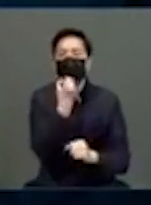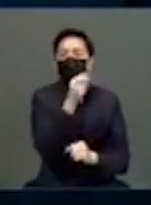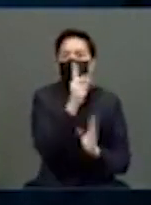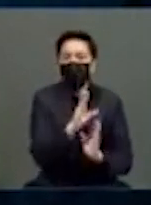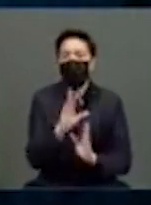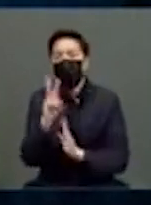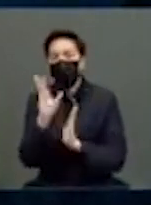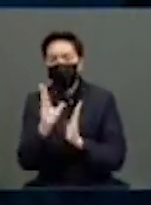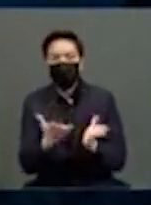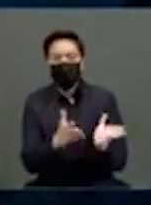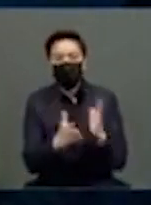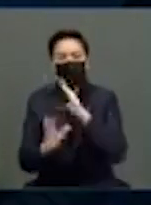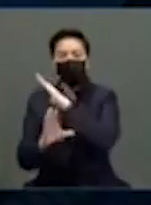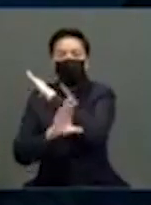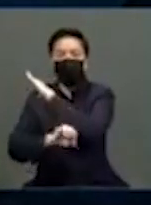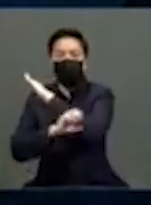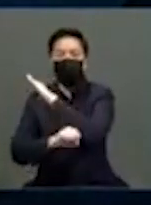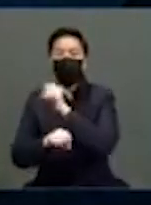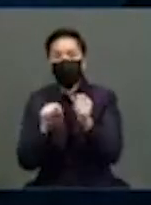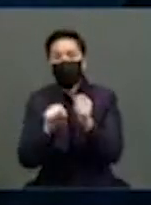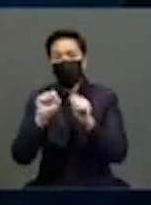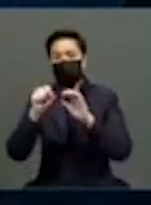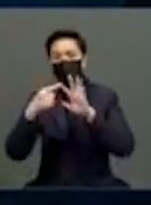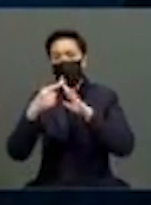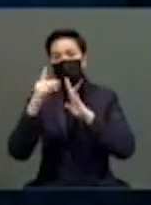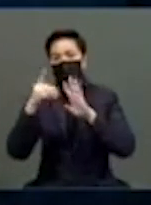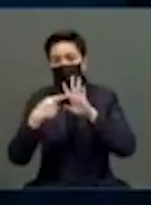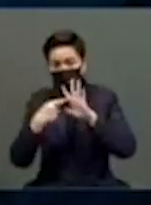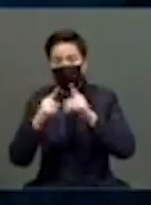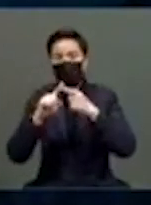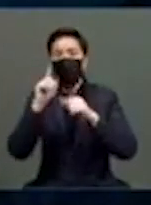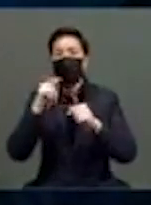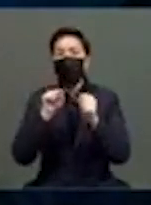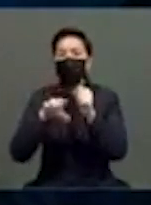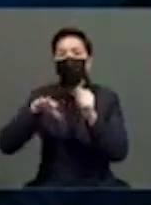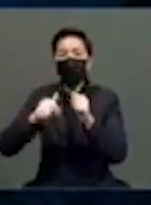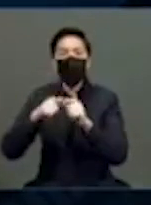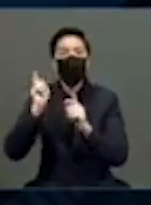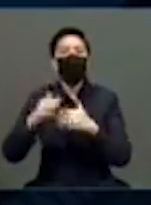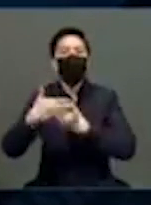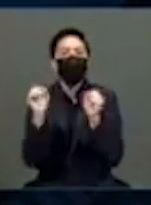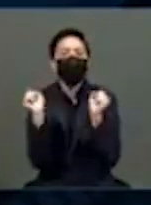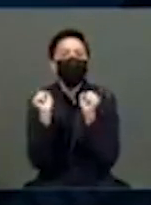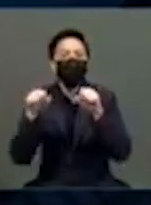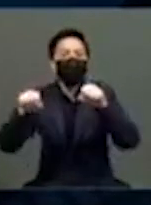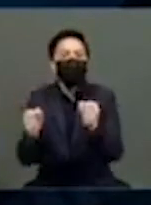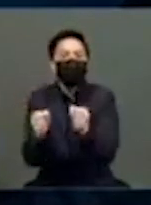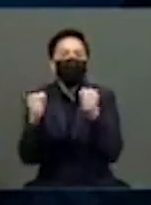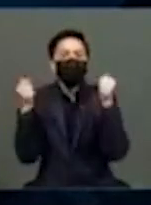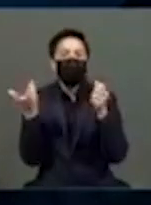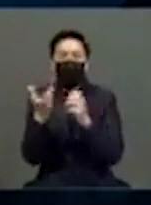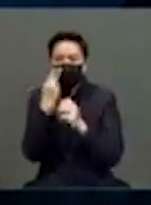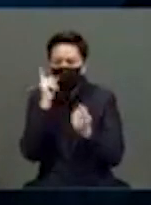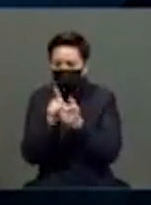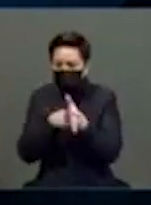ส่วนสงขลาก็จะเป็นที่สะเดาและอำเภอเมืองนะครับที่อำเภอเมืองนี้เป็นบริษัทให้เช่าห้องเย็นนะครับพบไป